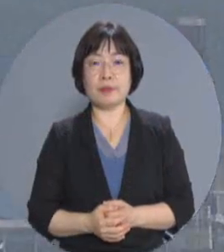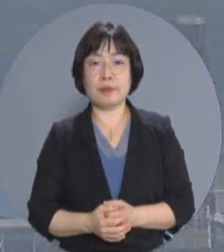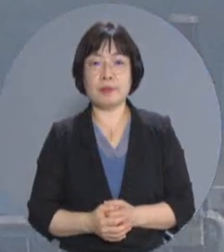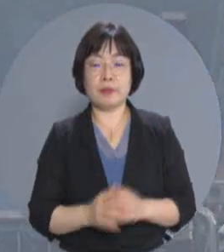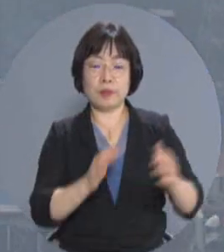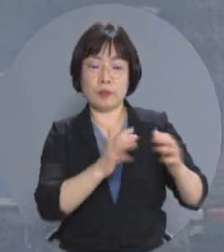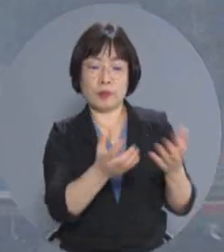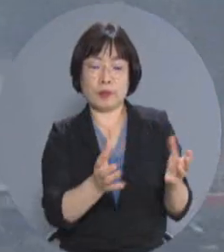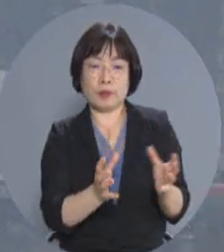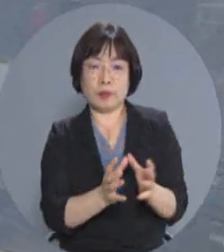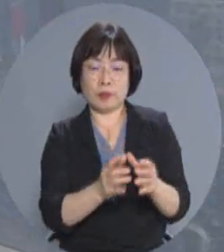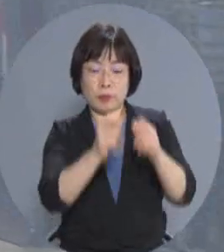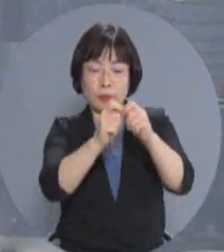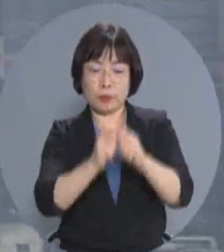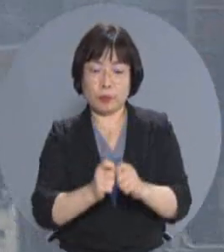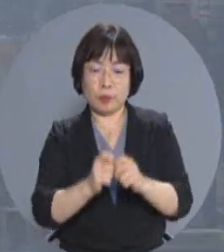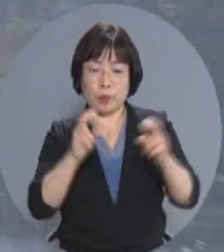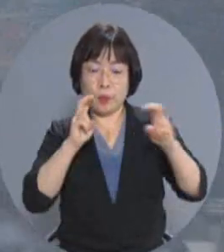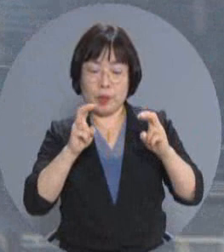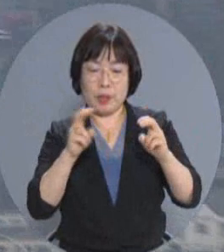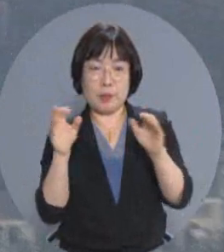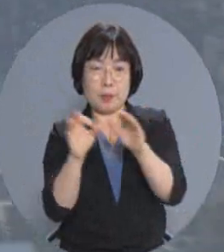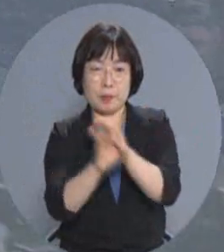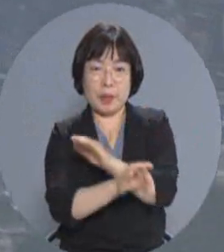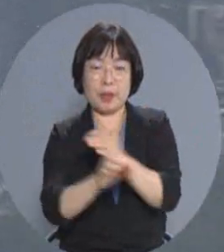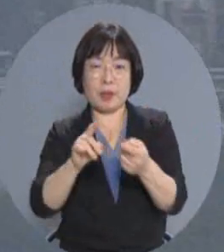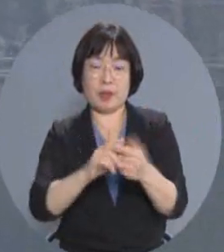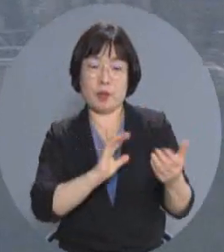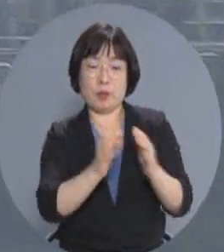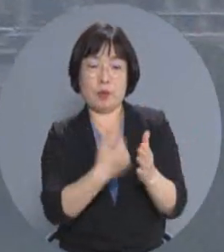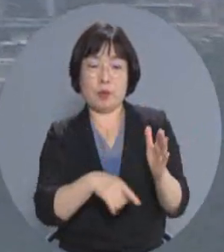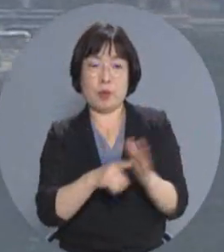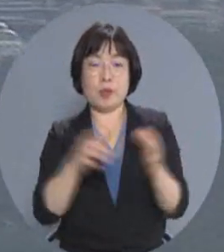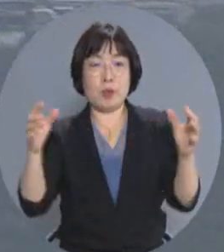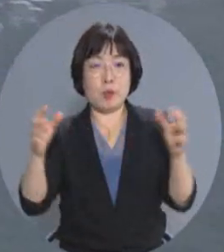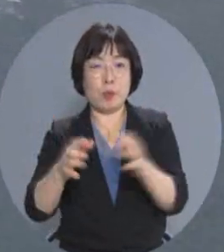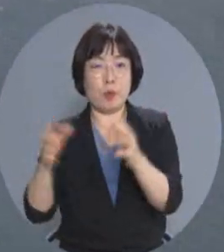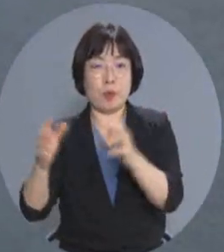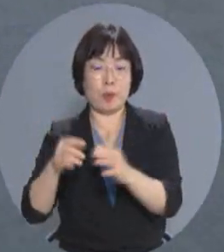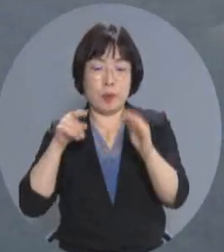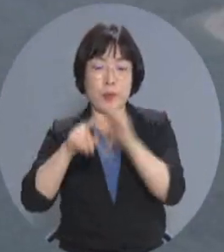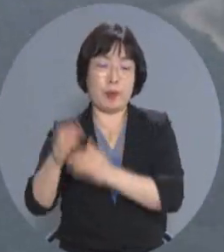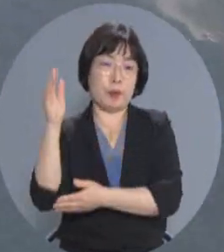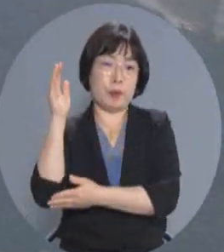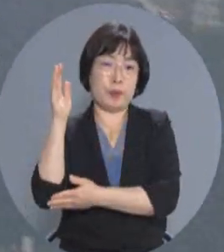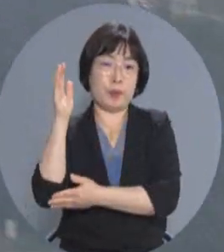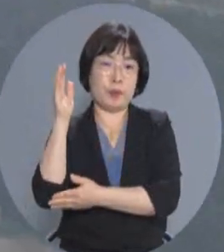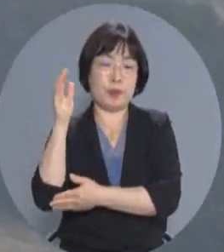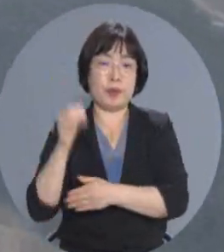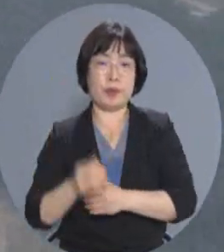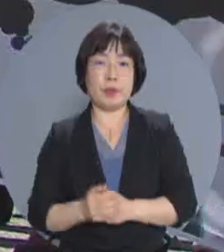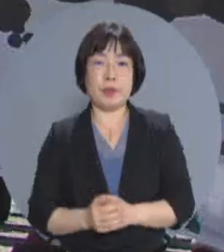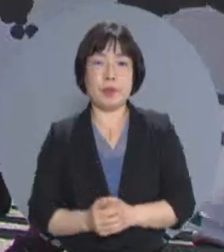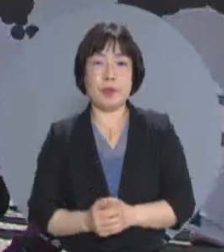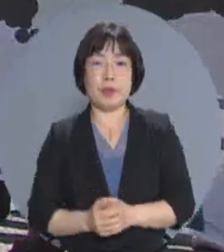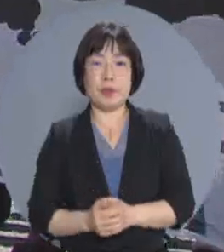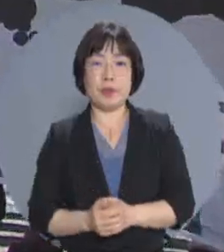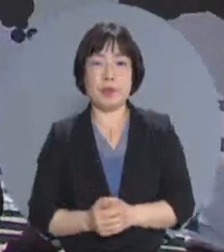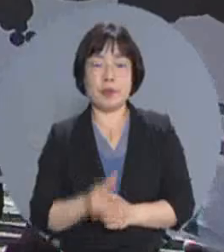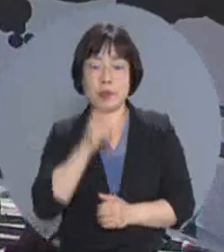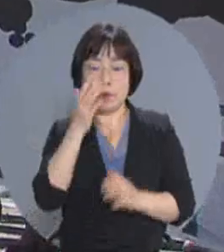거버넌스는 또 구체적인 기업 분담금 등을 논의하기 위해 상당 기업들을 대상으로 한 설명회도 캡처했습니다